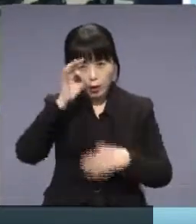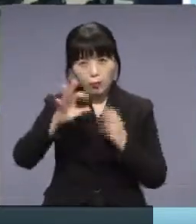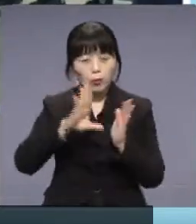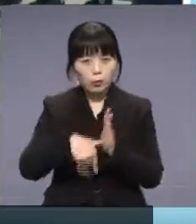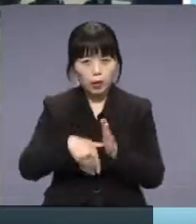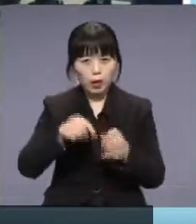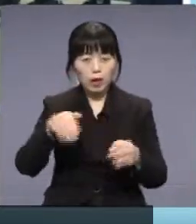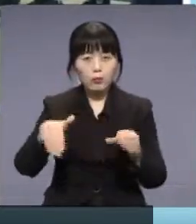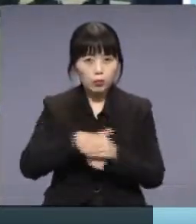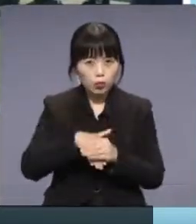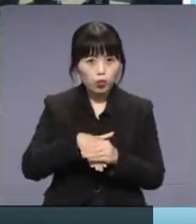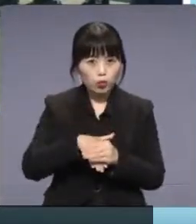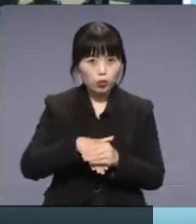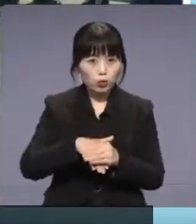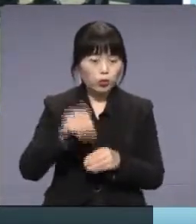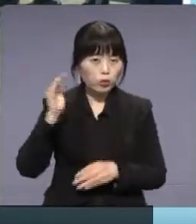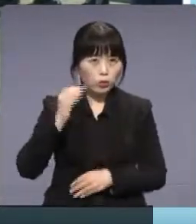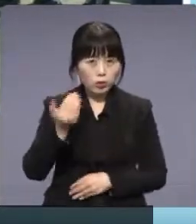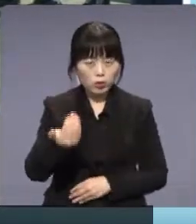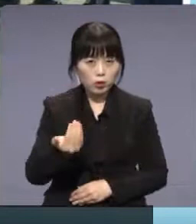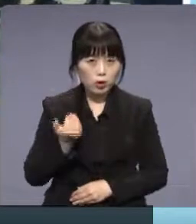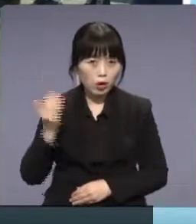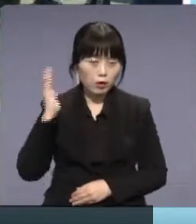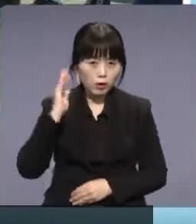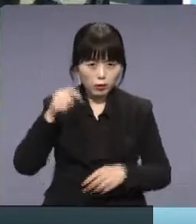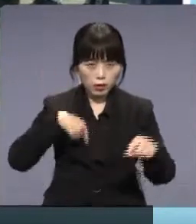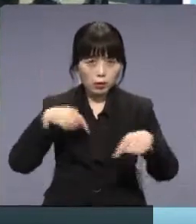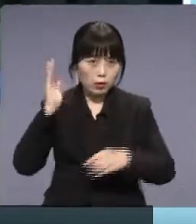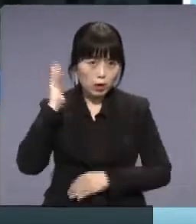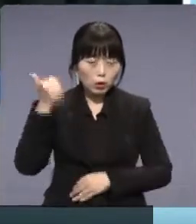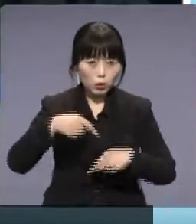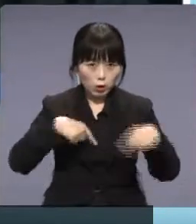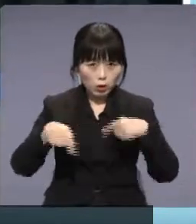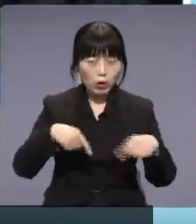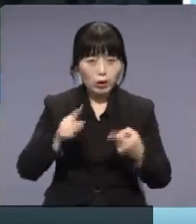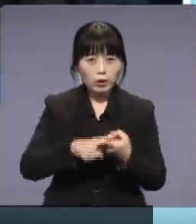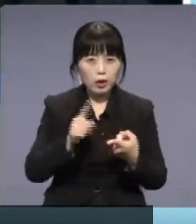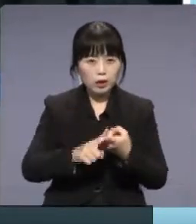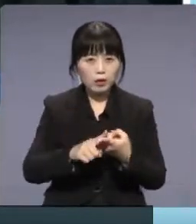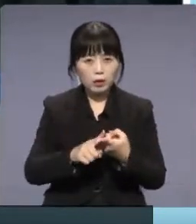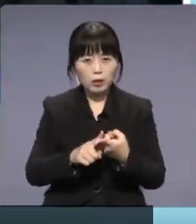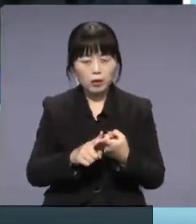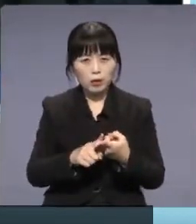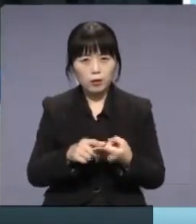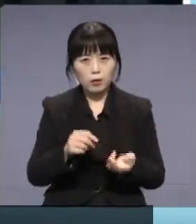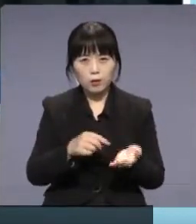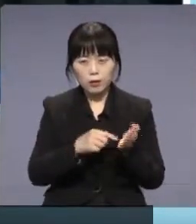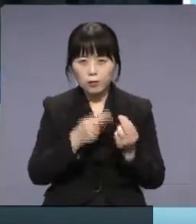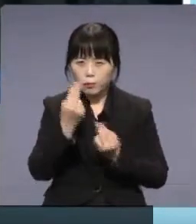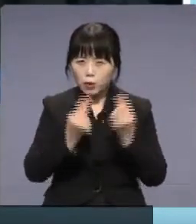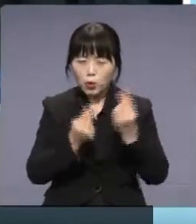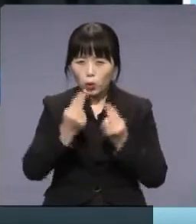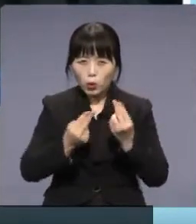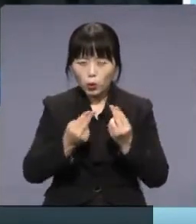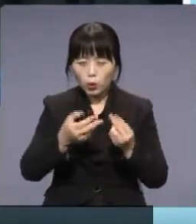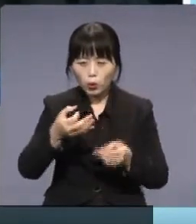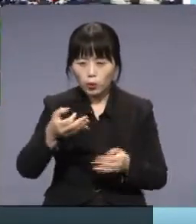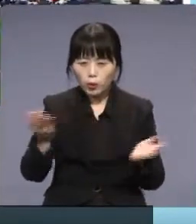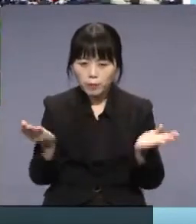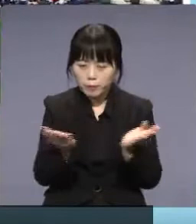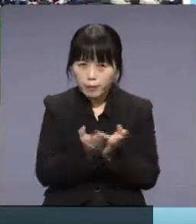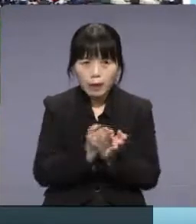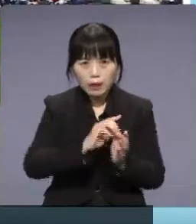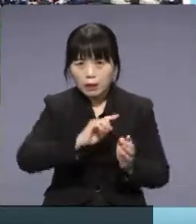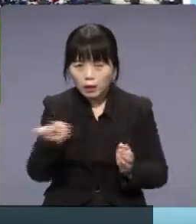이제 문재인 이제 그 정권을 뭐 그런 쪽에서는 좀 덜 비교적 합리적이지 못하고